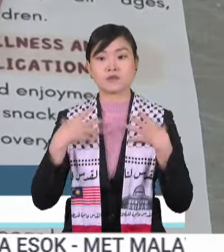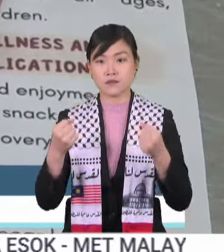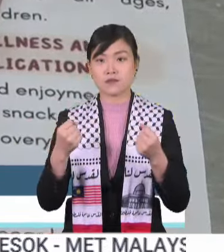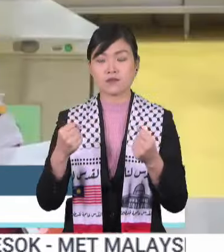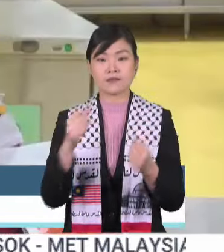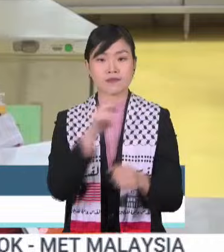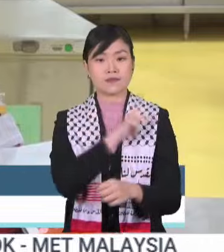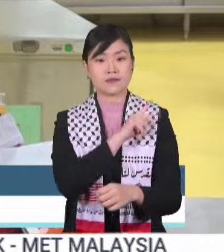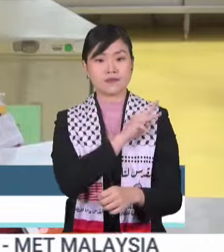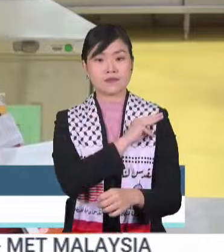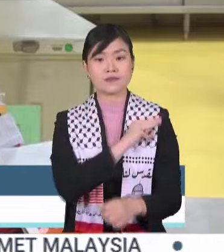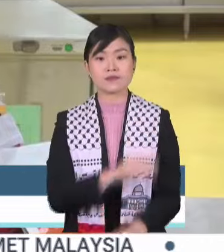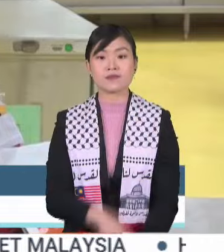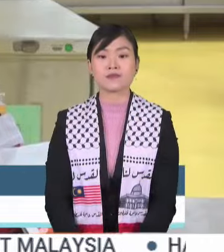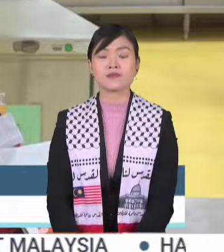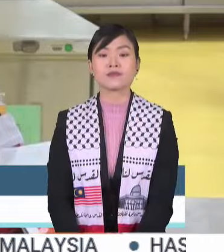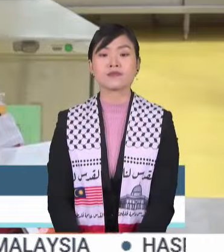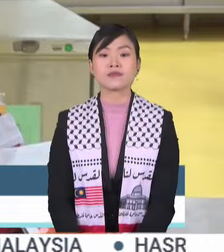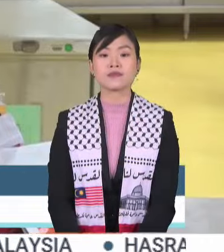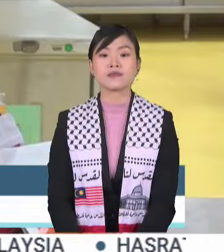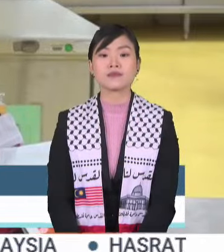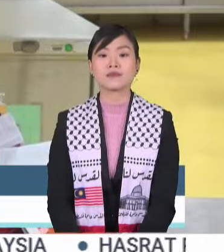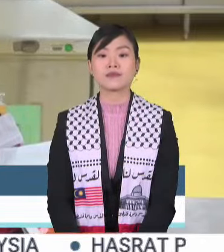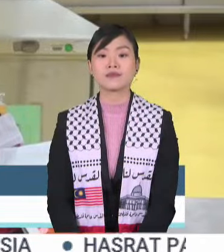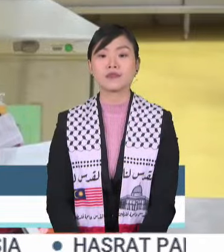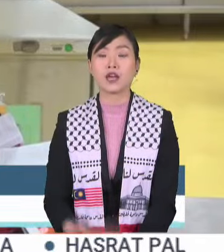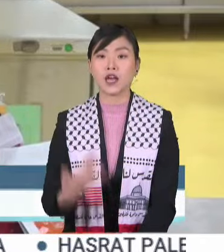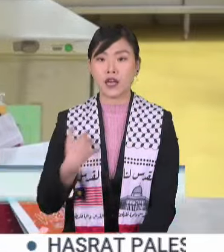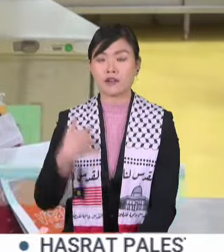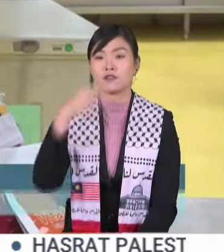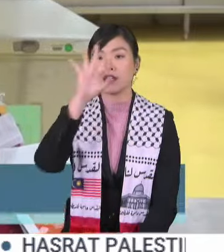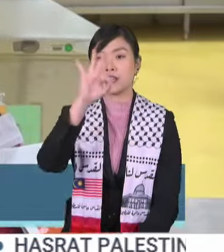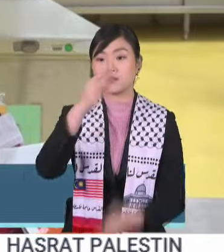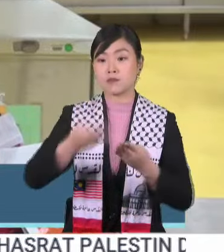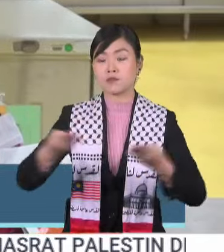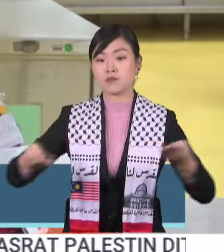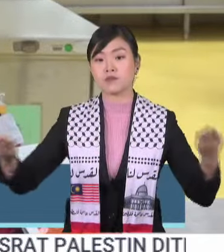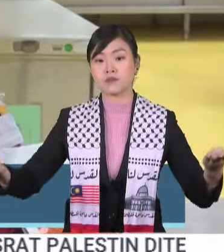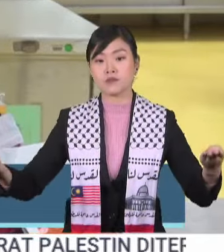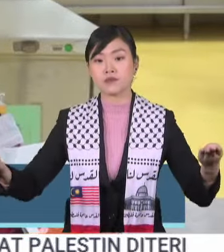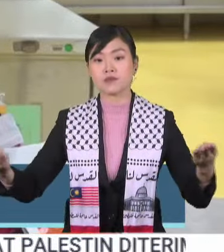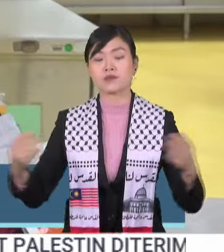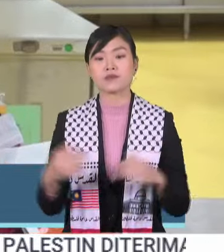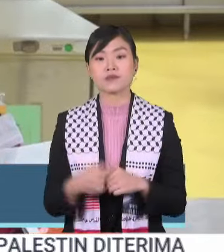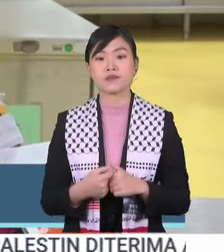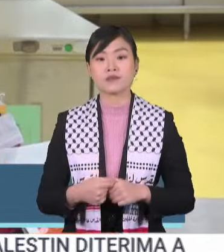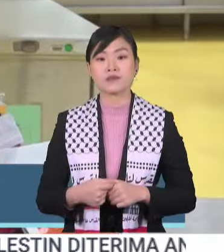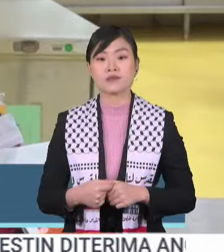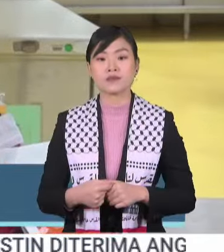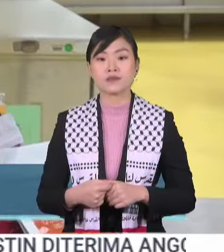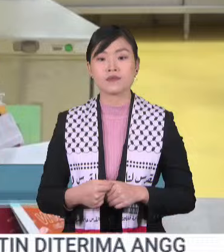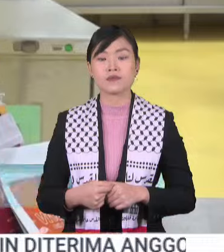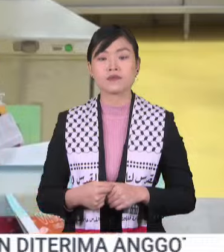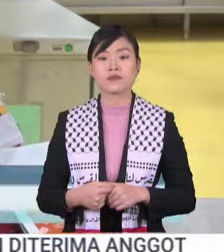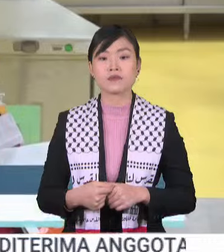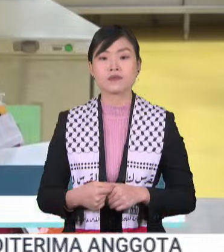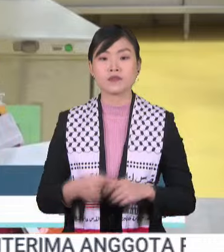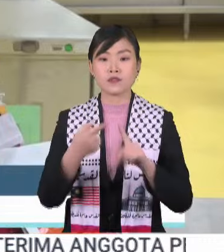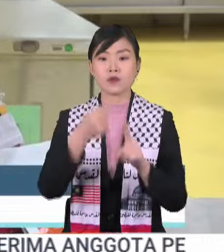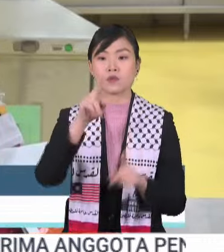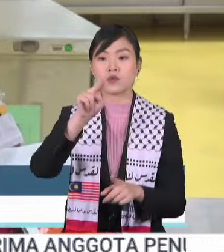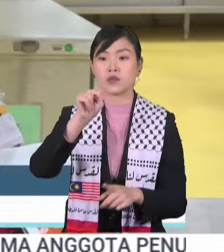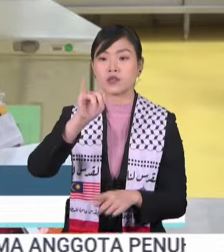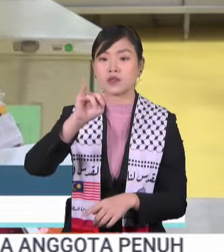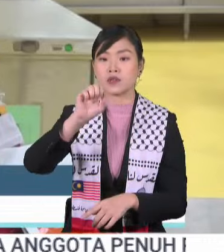kesihatan seperti yang ada di atasja ini adalah sem produk yang disakan oleh pelajar teknologi makanan tahun akhir uniza dan dua